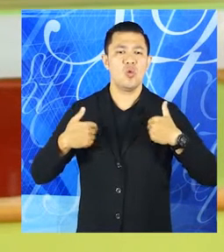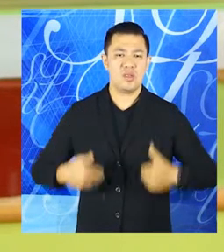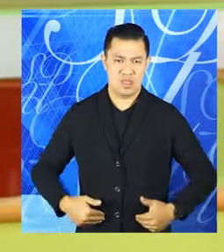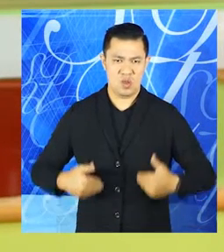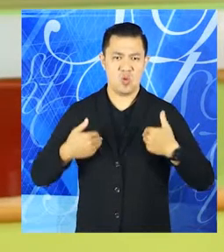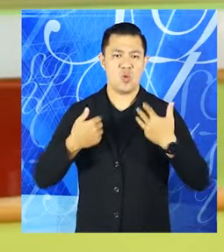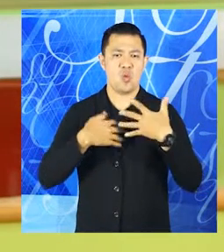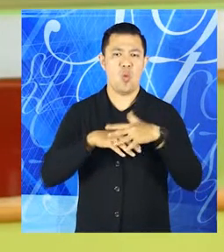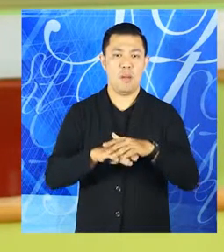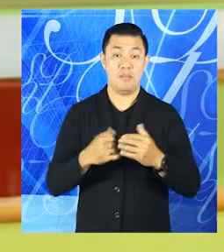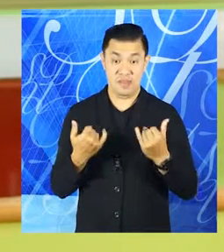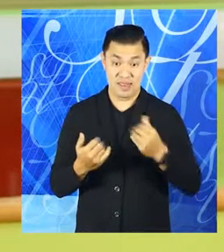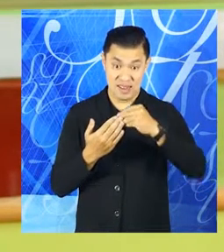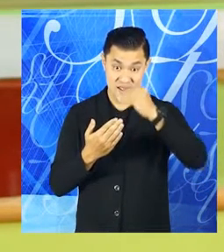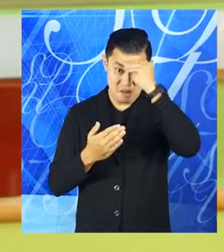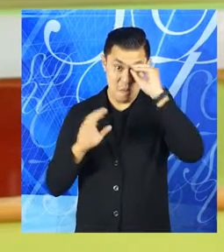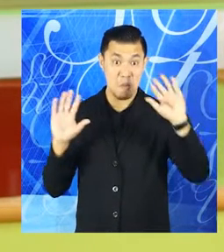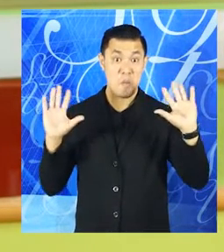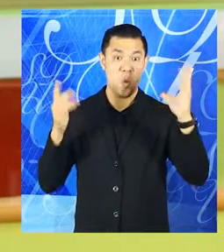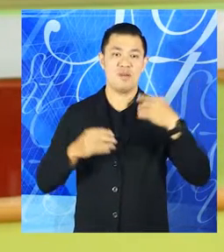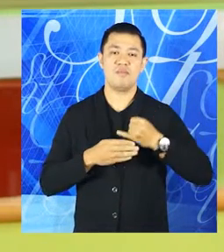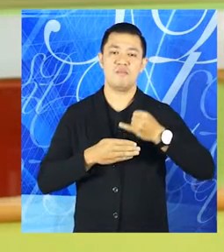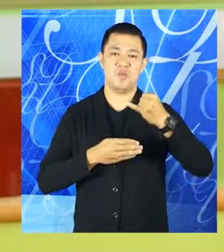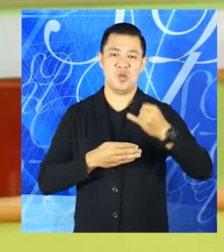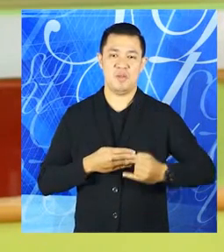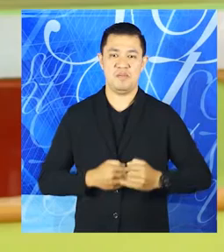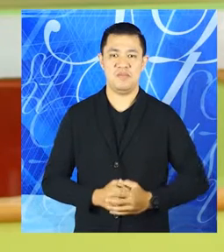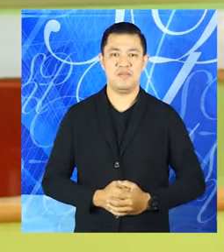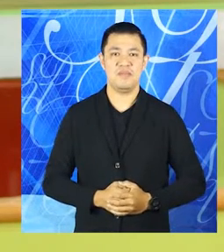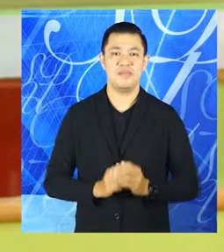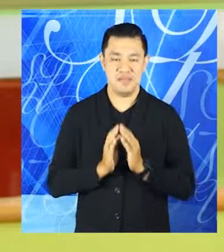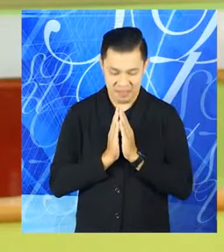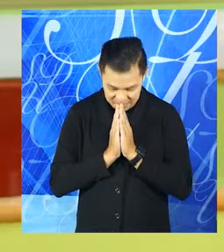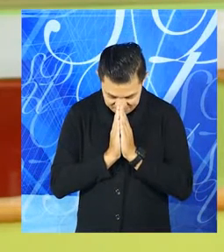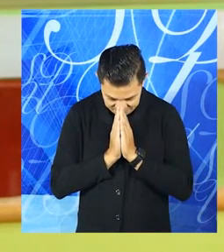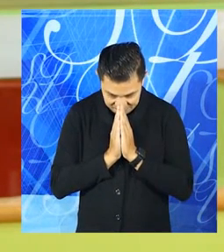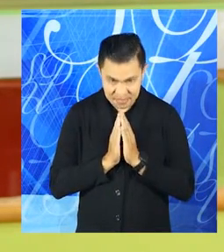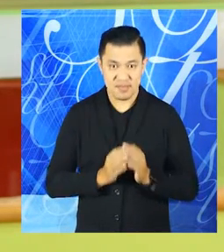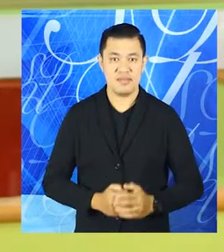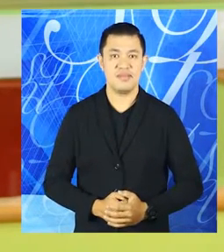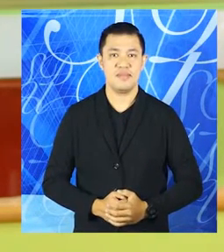ขบทเรียนวันนี้ดิฉันขอจบแต่เพียงเท่านี้ค่ะสวัสดีค่ะ